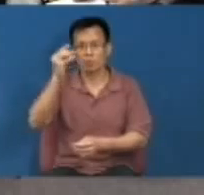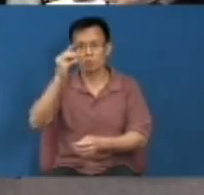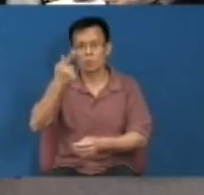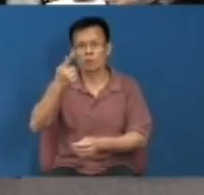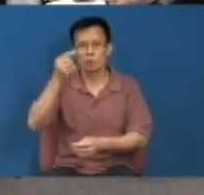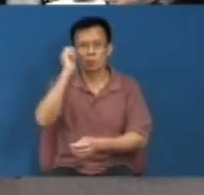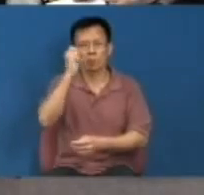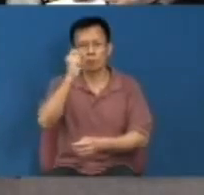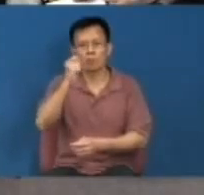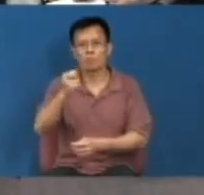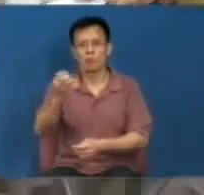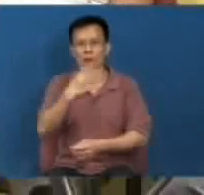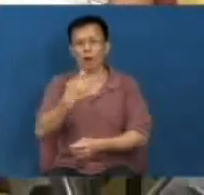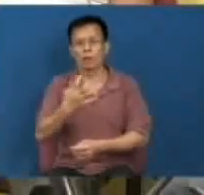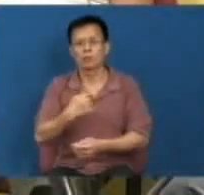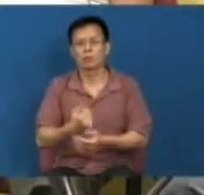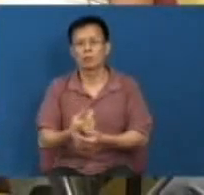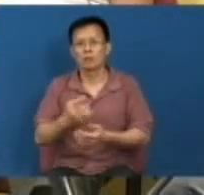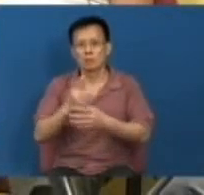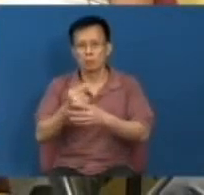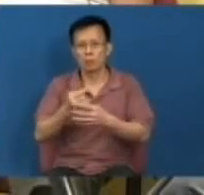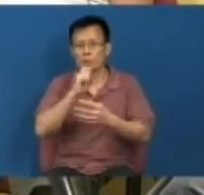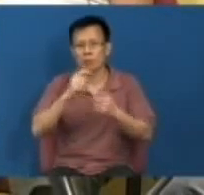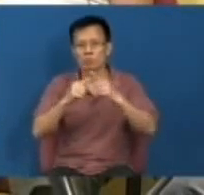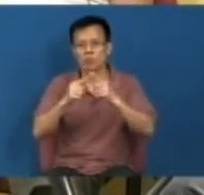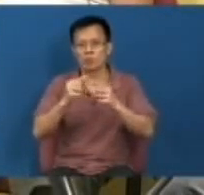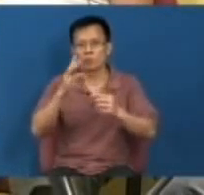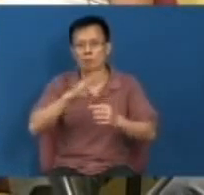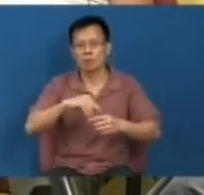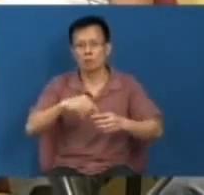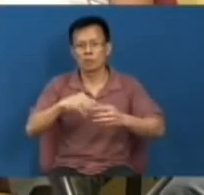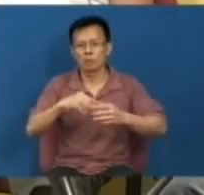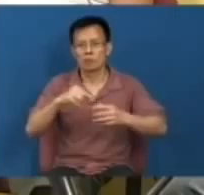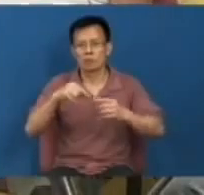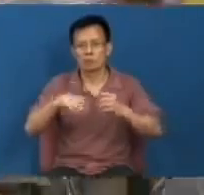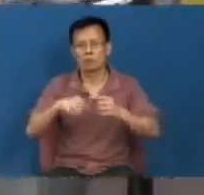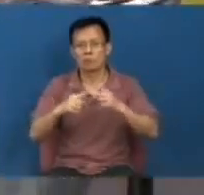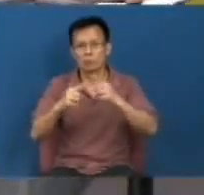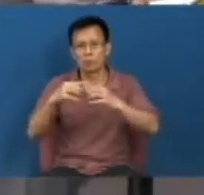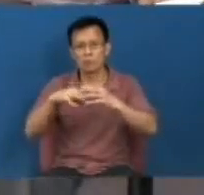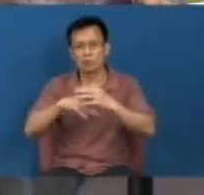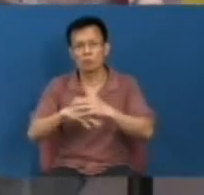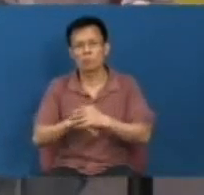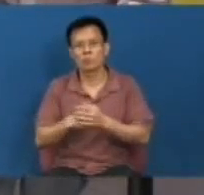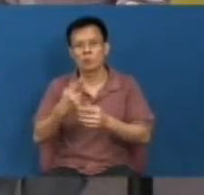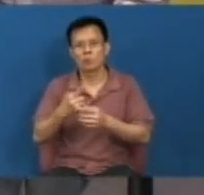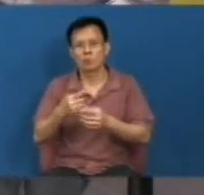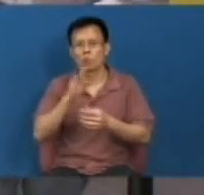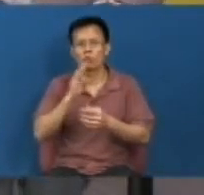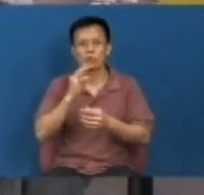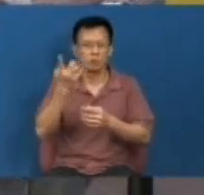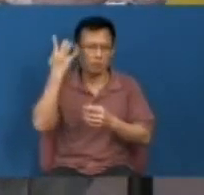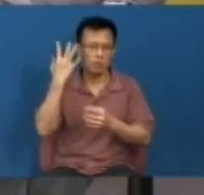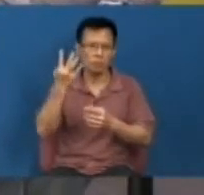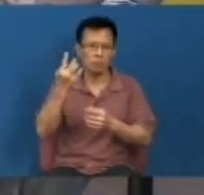係咁啦。我哋做唔到啲乜嘢啊嘛，因為有人喺裏邊啊嘛。 越講越驚，我仲突然間以為我哋唔知翻到去五六十年代香港